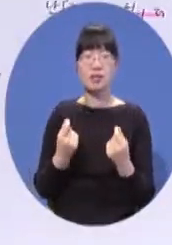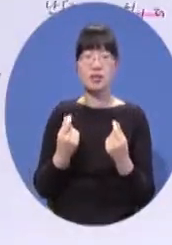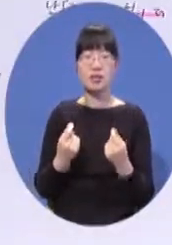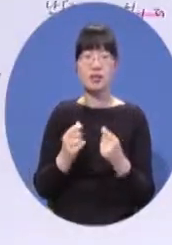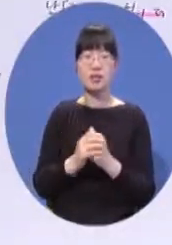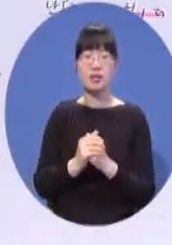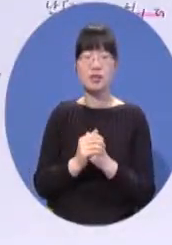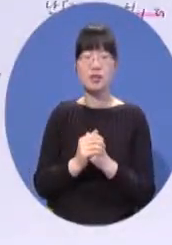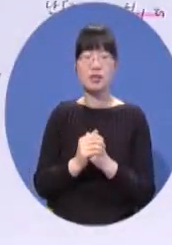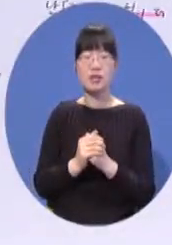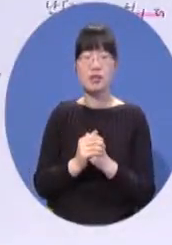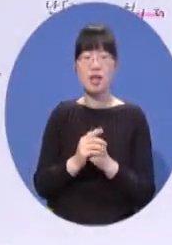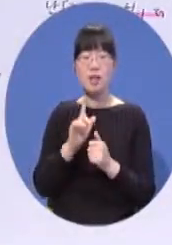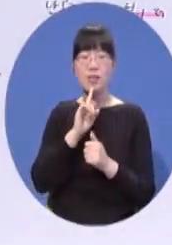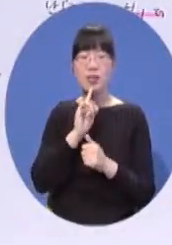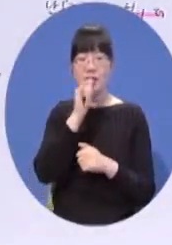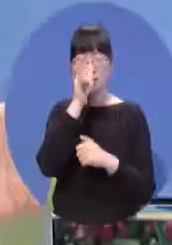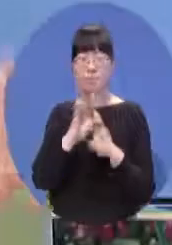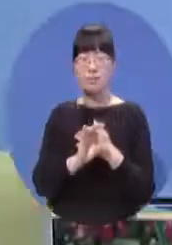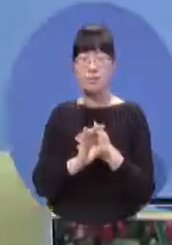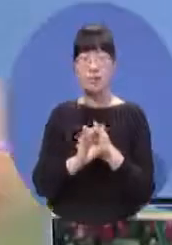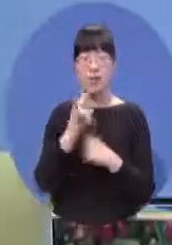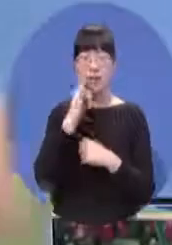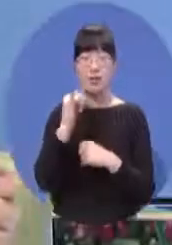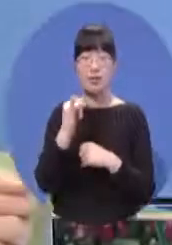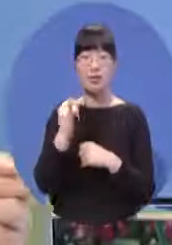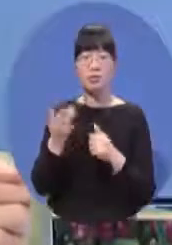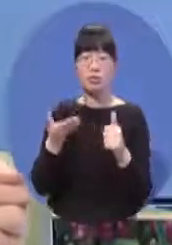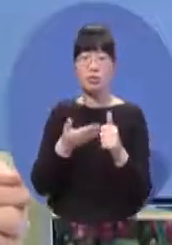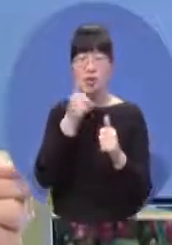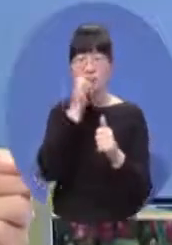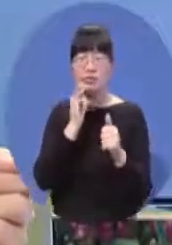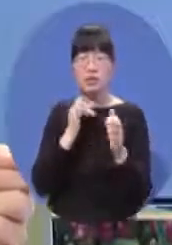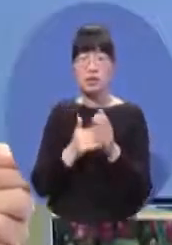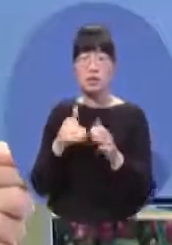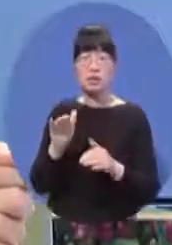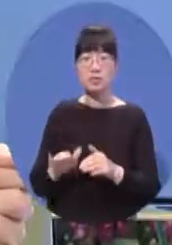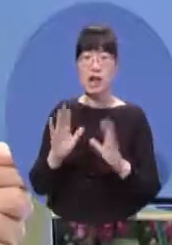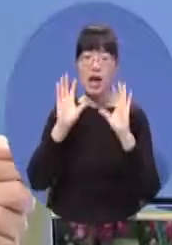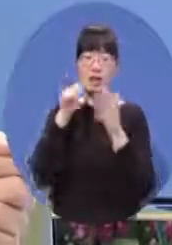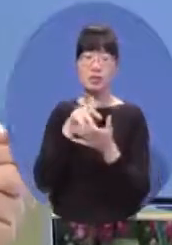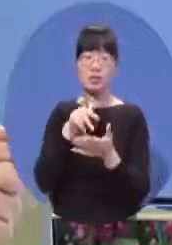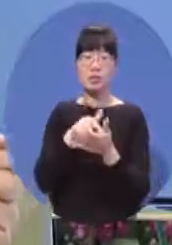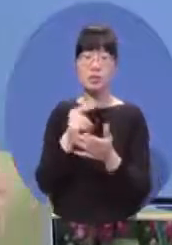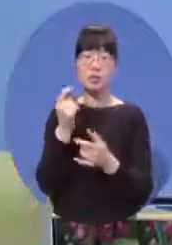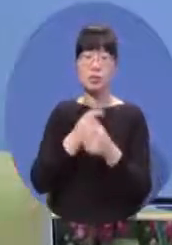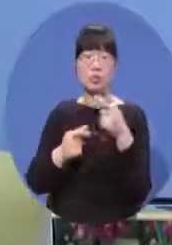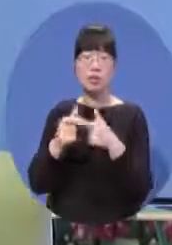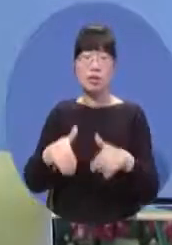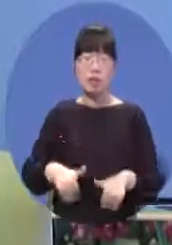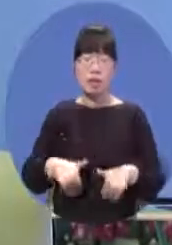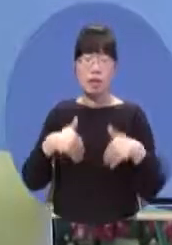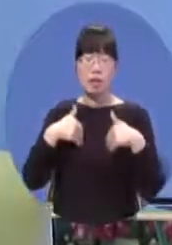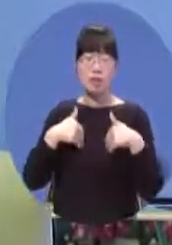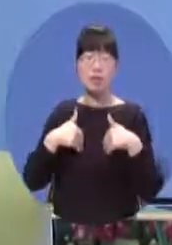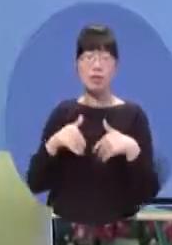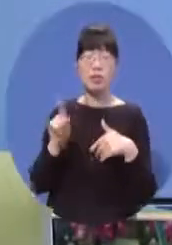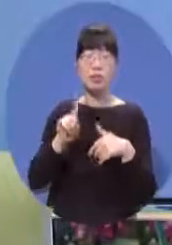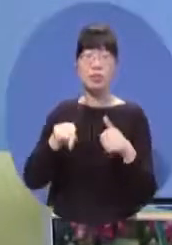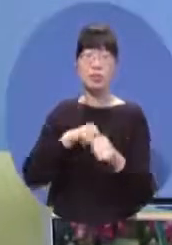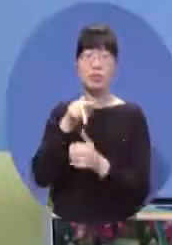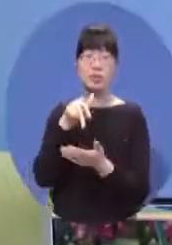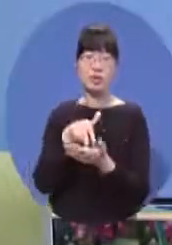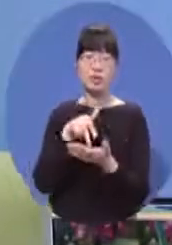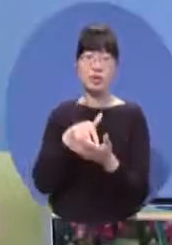근데 이렇게 이야기하는 아이들은 엄마는 준다고 하지만, 어쨌든 아이 입장에서는 조금 더 따뜻하고 온정 있는 어떤